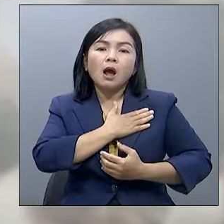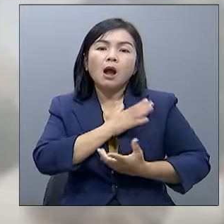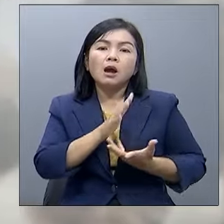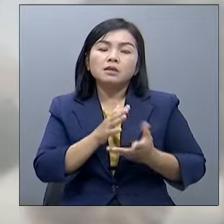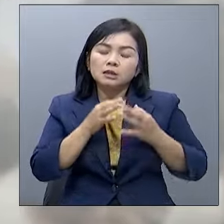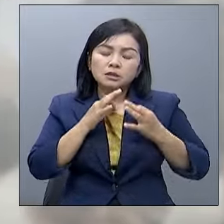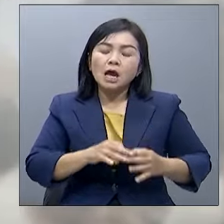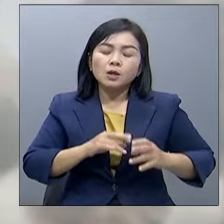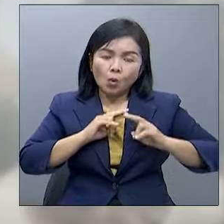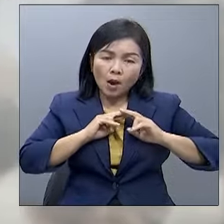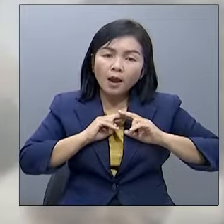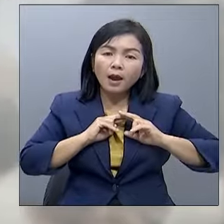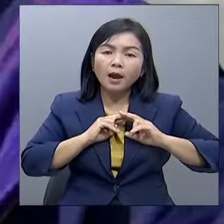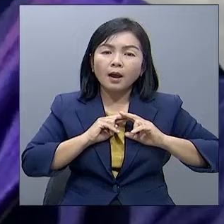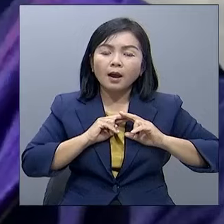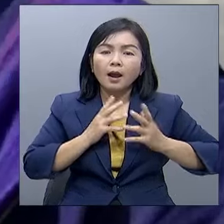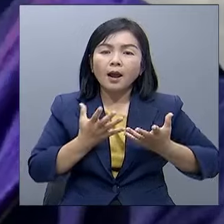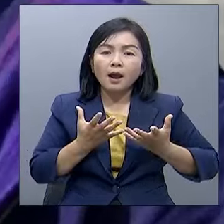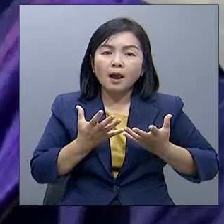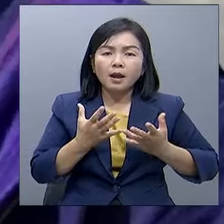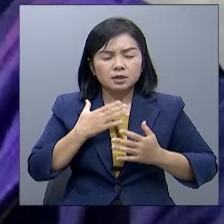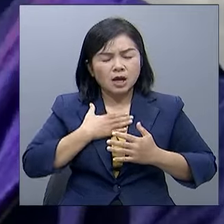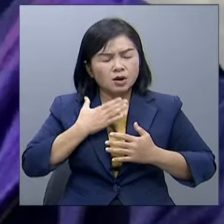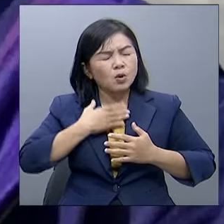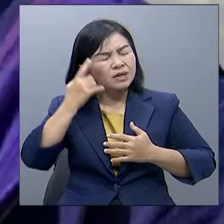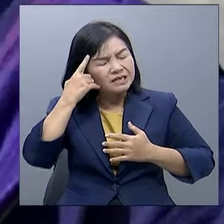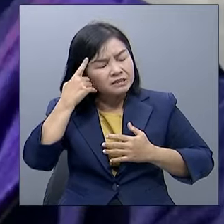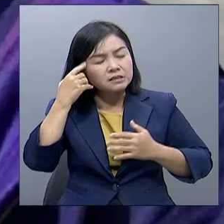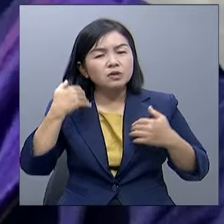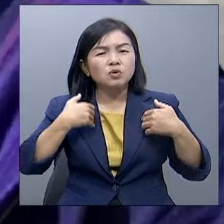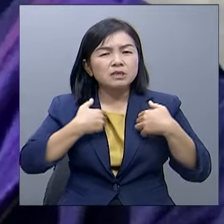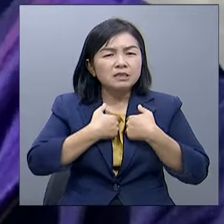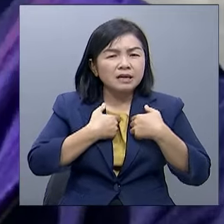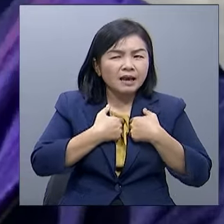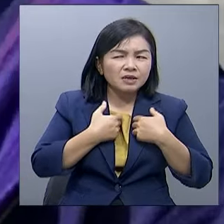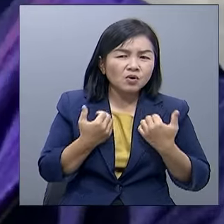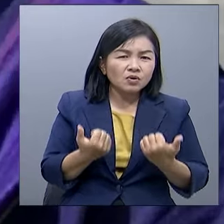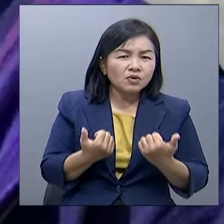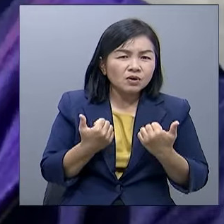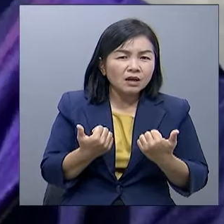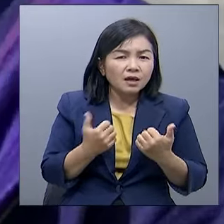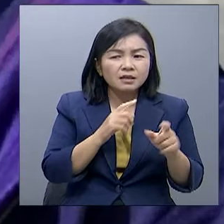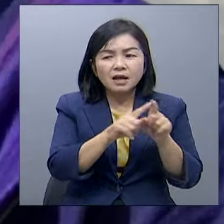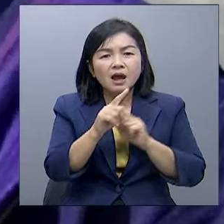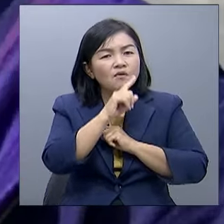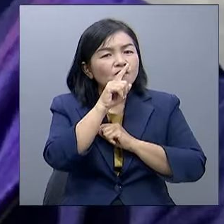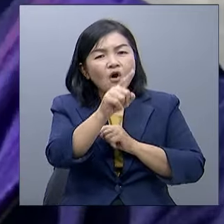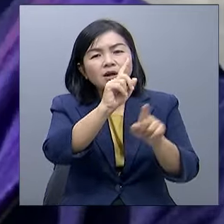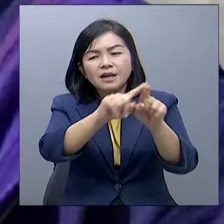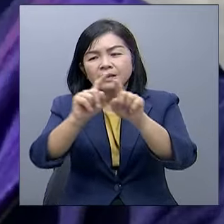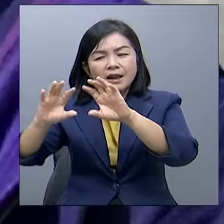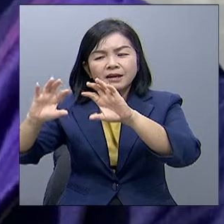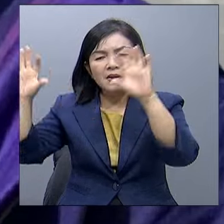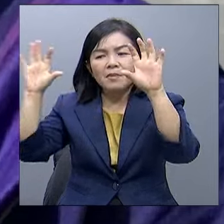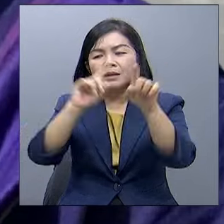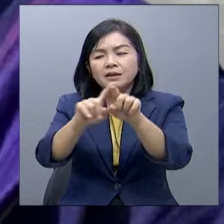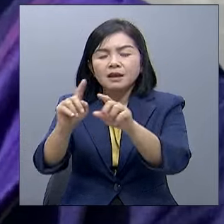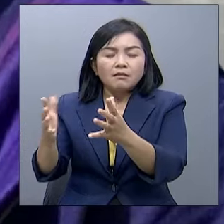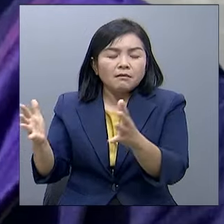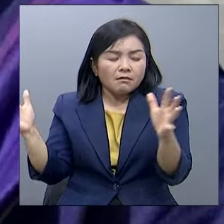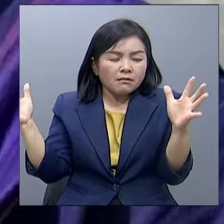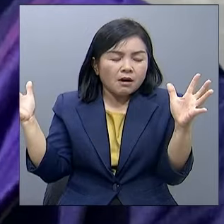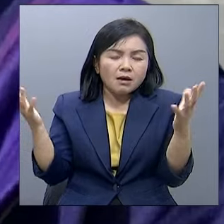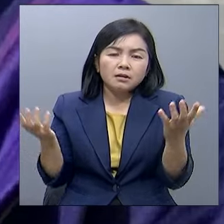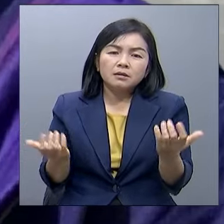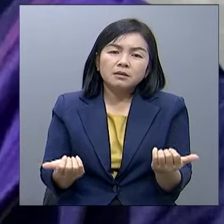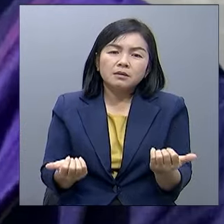องออกเบิกก็เหนื่อยตอนนี้มีคนไปร้องเรียนหน่วยงานรัฐอะไรสารพัดสารเพไปหมดผ